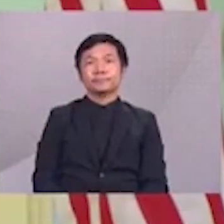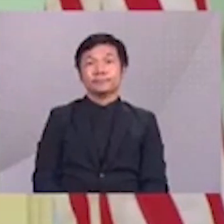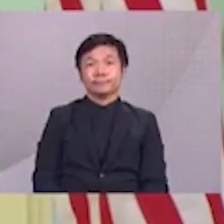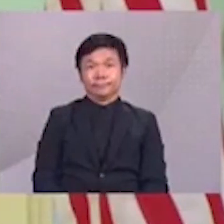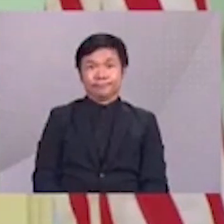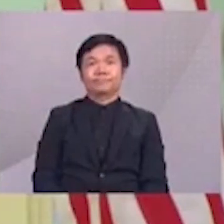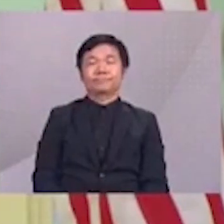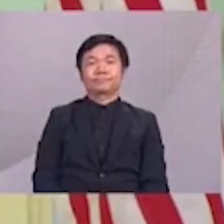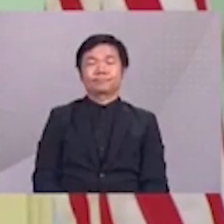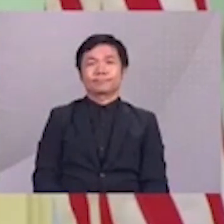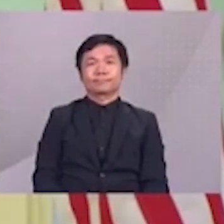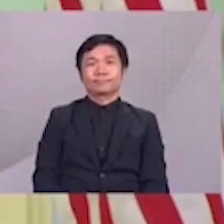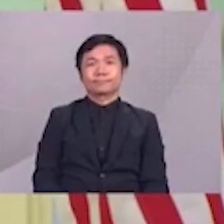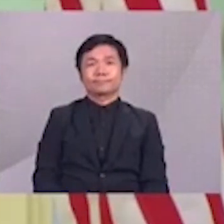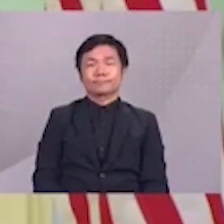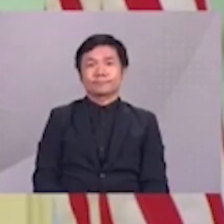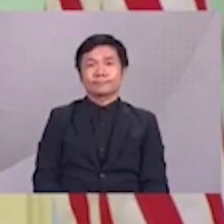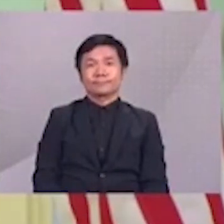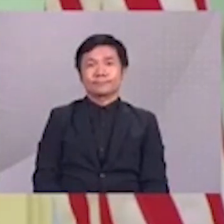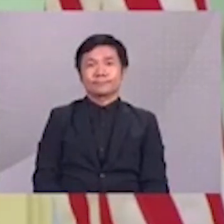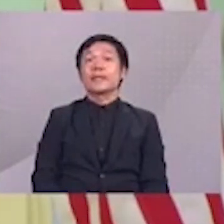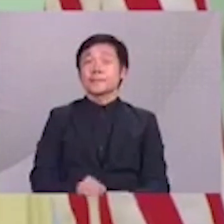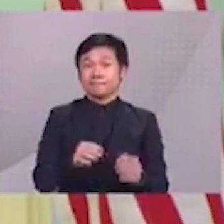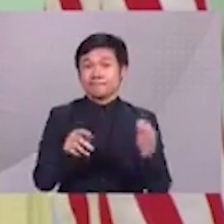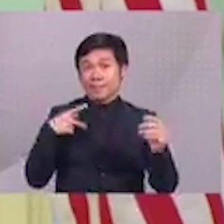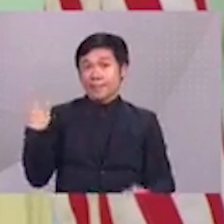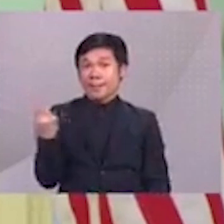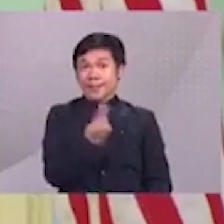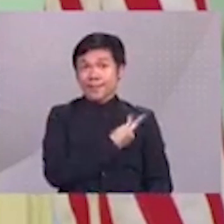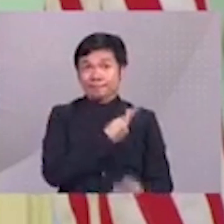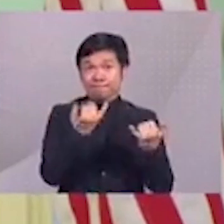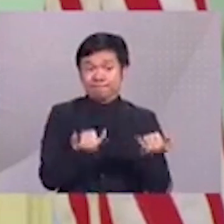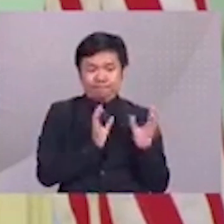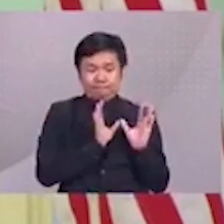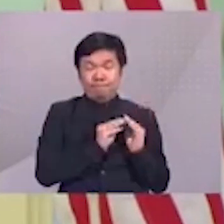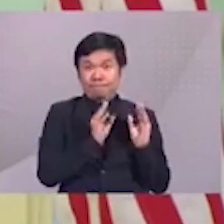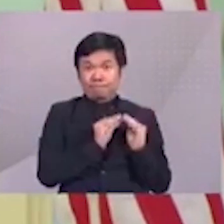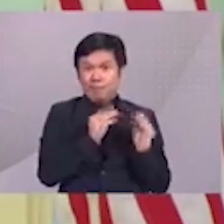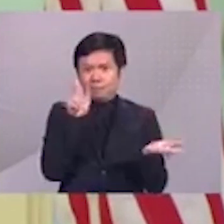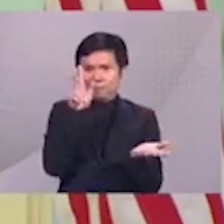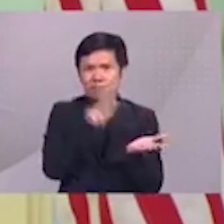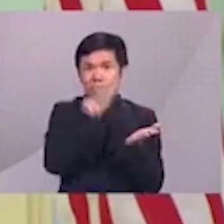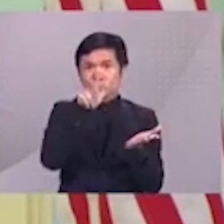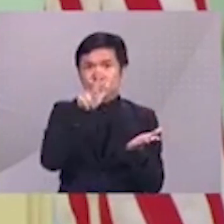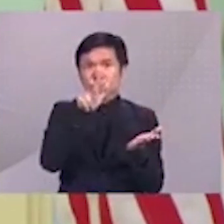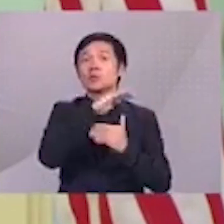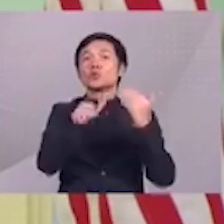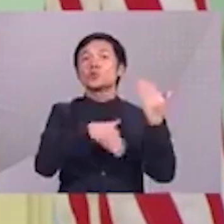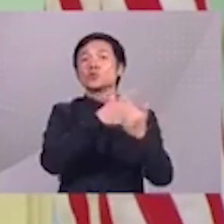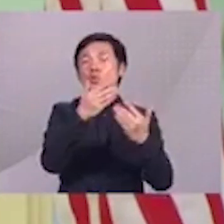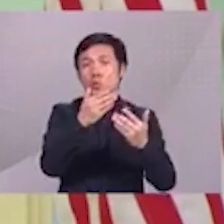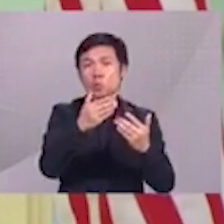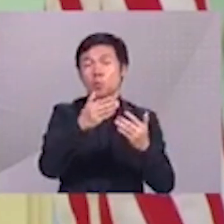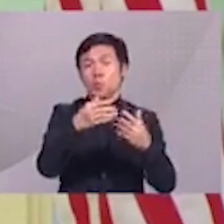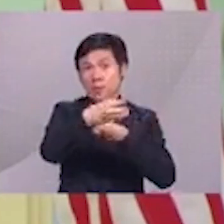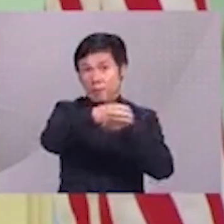Saya ingin memaklumkan bahawa mesyuarat kabinet hari ini memutuskan semua pejabat kerajaan,